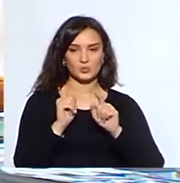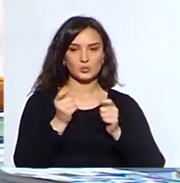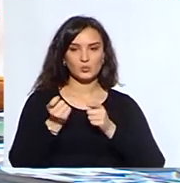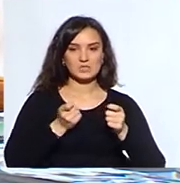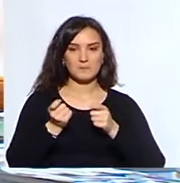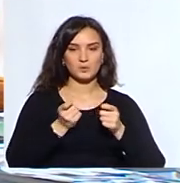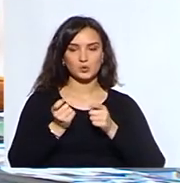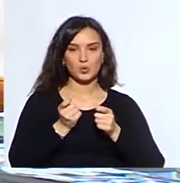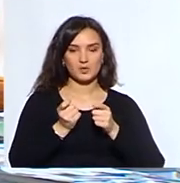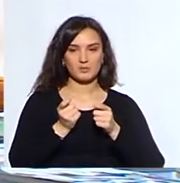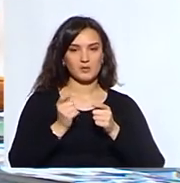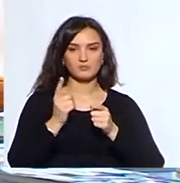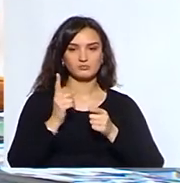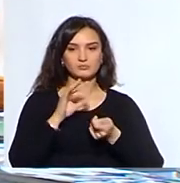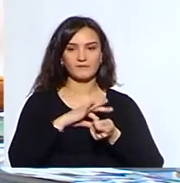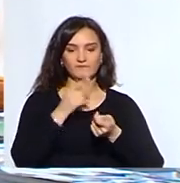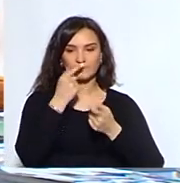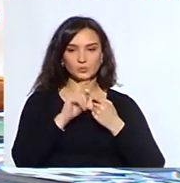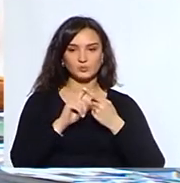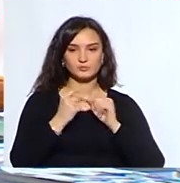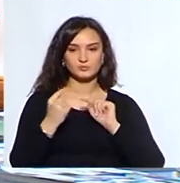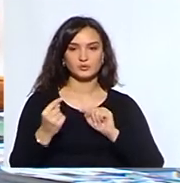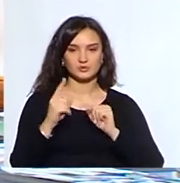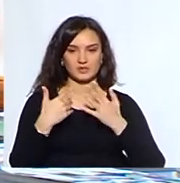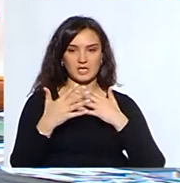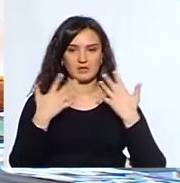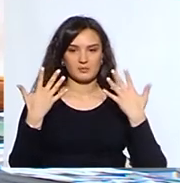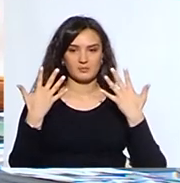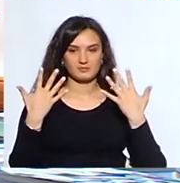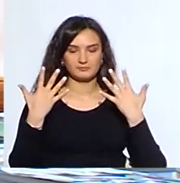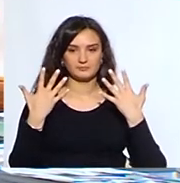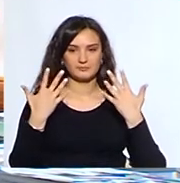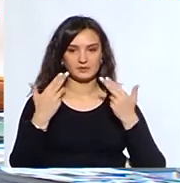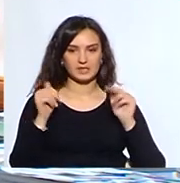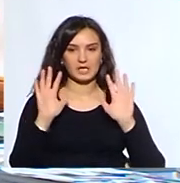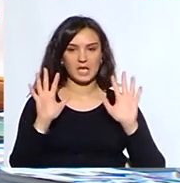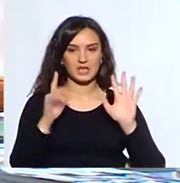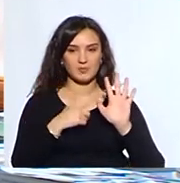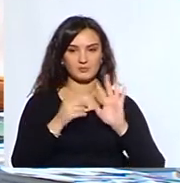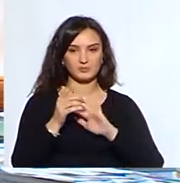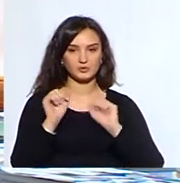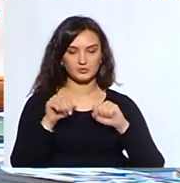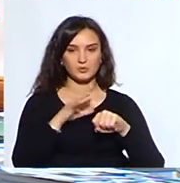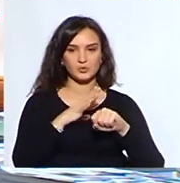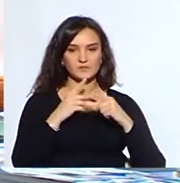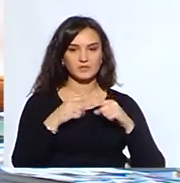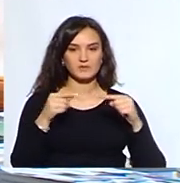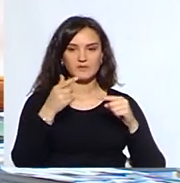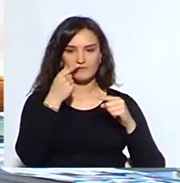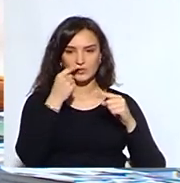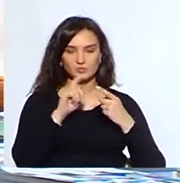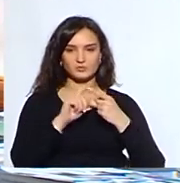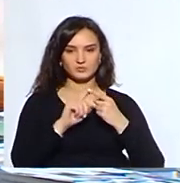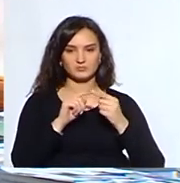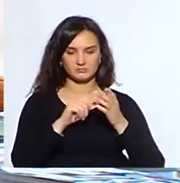უსაფრთხოების ინსტრუმენტი ვირუსებთან ბრძოლაში გახლავთ ჩვენი ხელები. Dia ხელები შეიძლება იყოს ყველა ტიპის ვირუსის